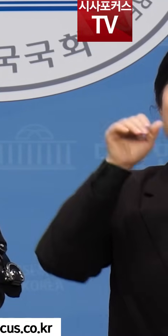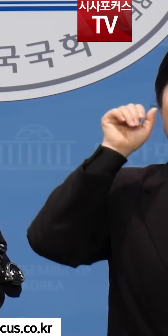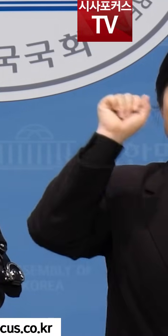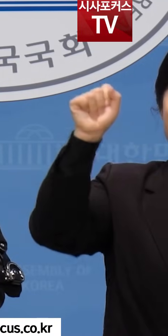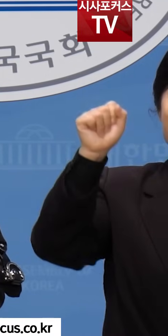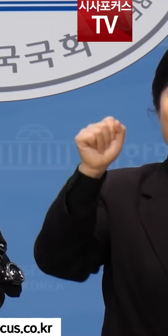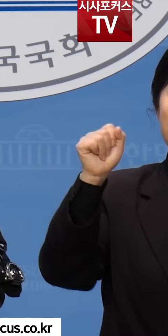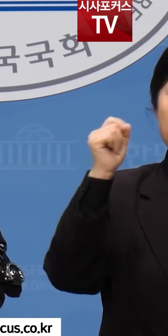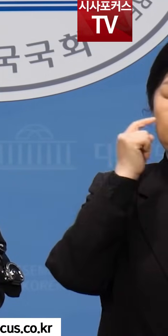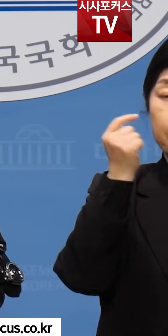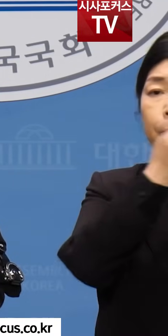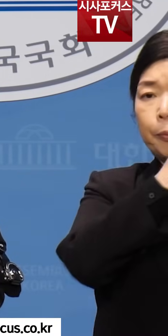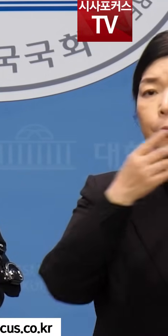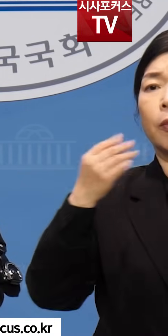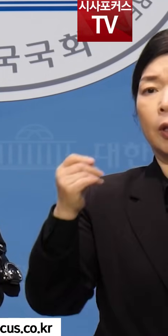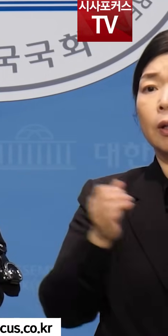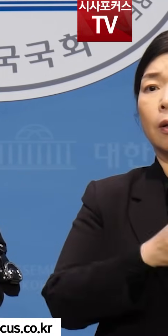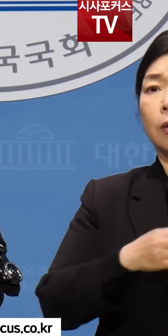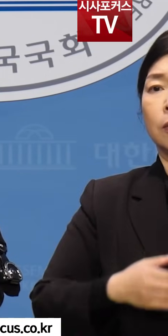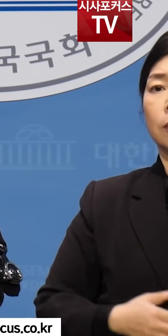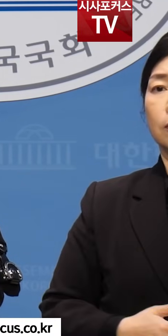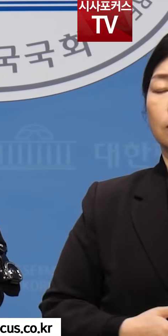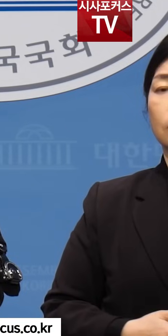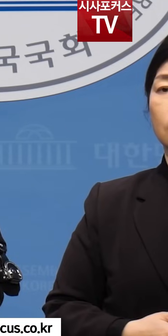사실이 확인됐습니다.